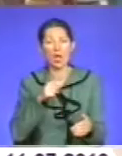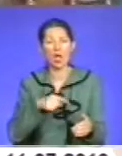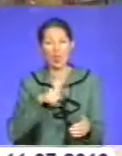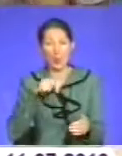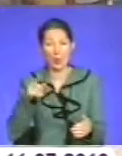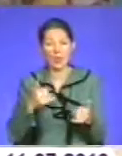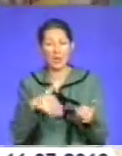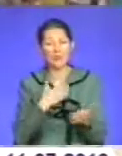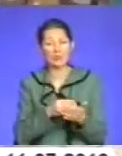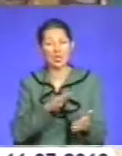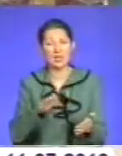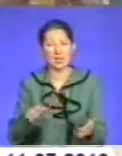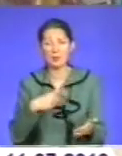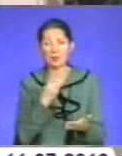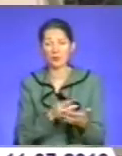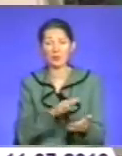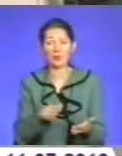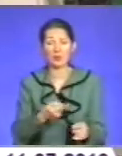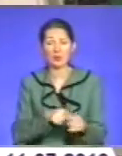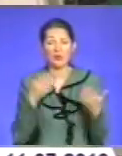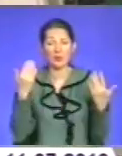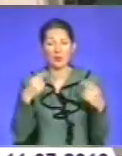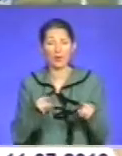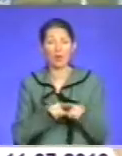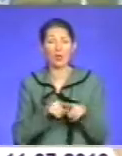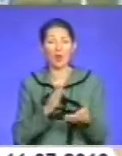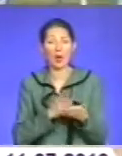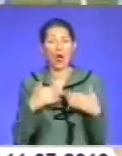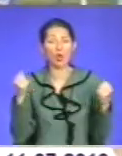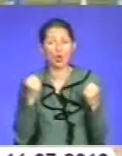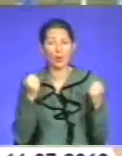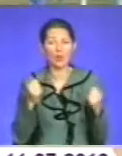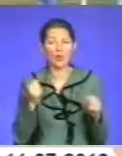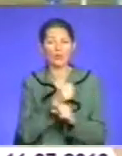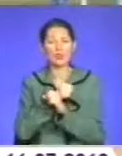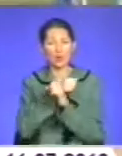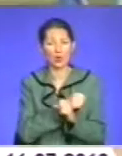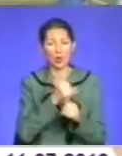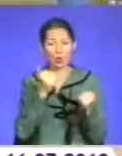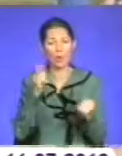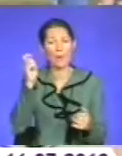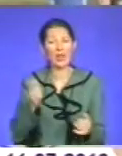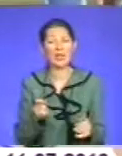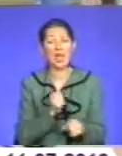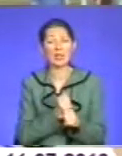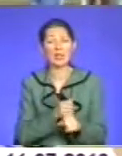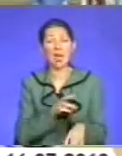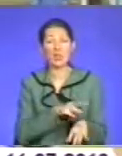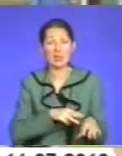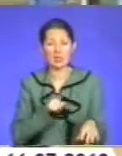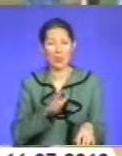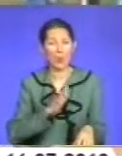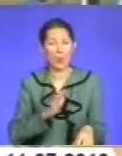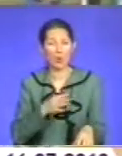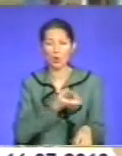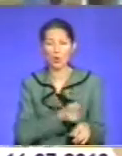демонстрували діти, які відпочивають та проходять оздоровлення у санаторії. Сьогодні до нас приїхали працівники міліції. З ними було дуже весело,